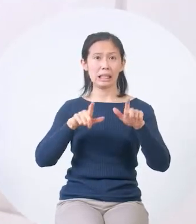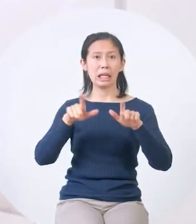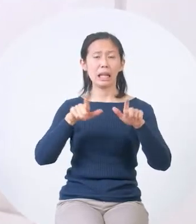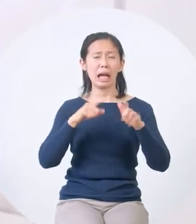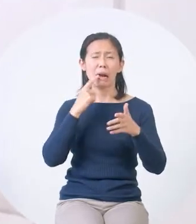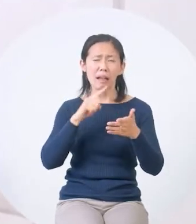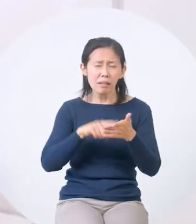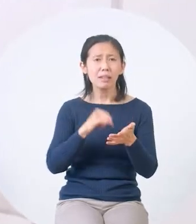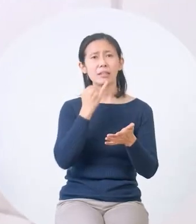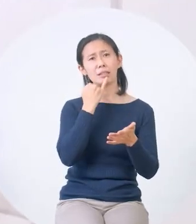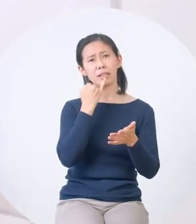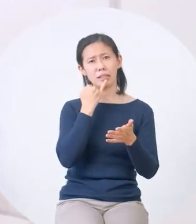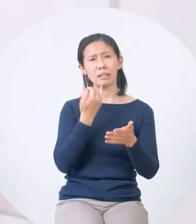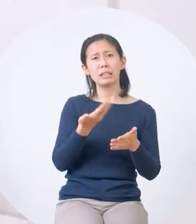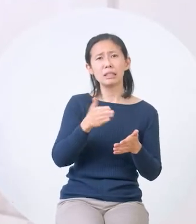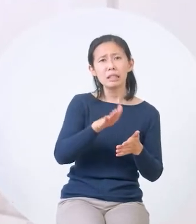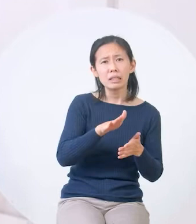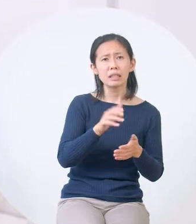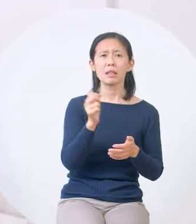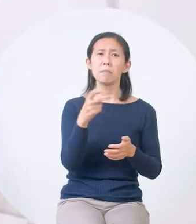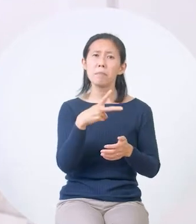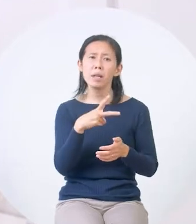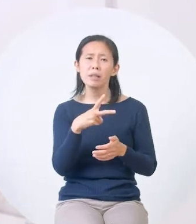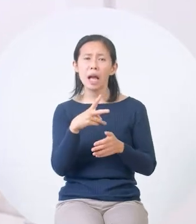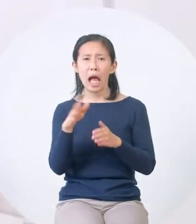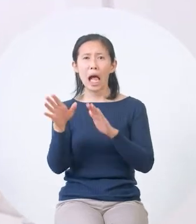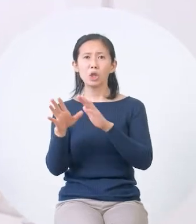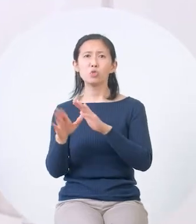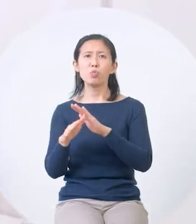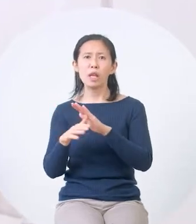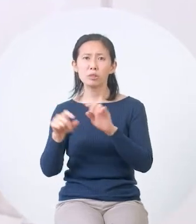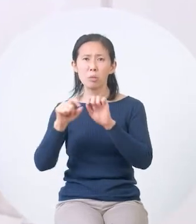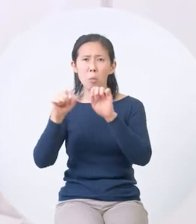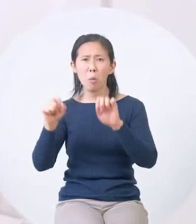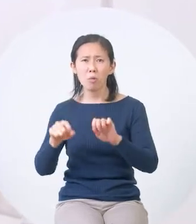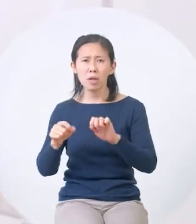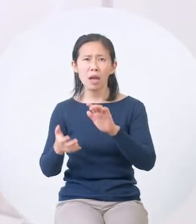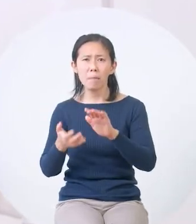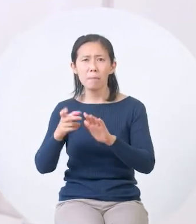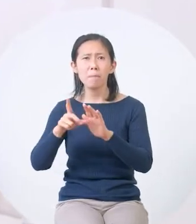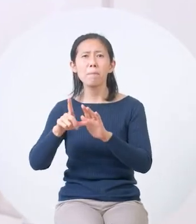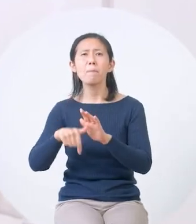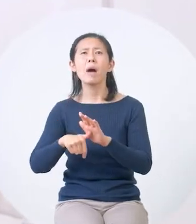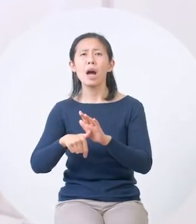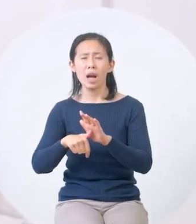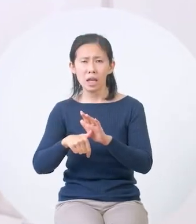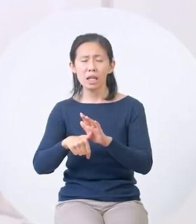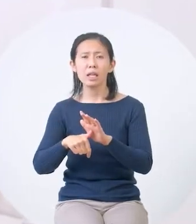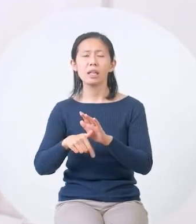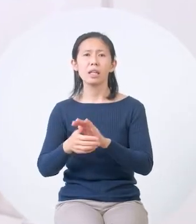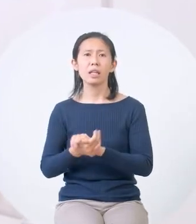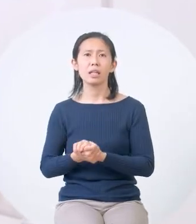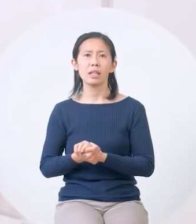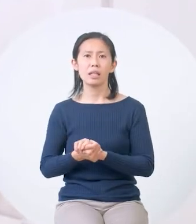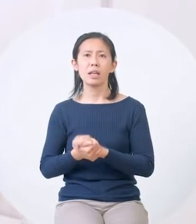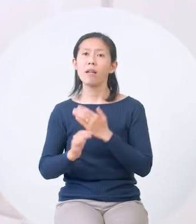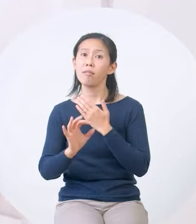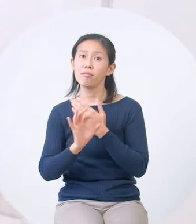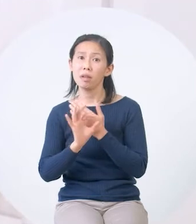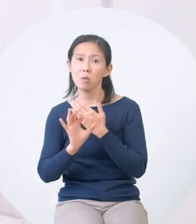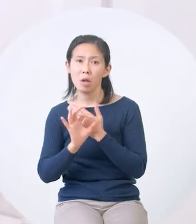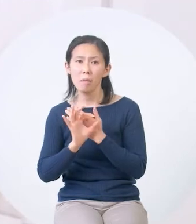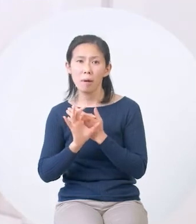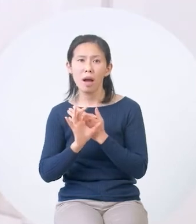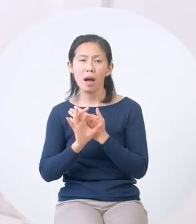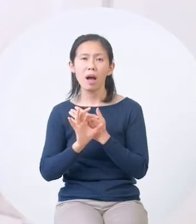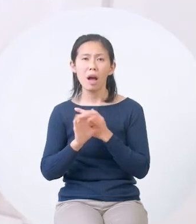的なものでも備え付けであったり、もしくはスペースの問題があってベッドが取り付けられないのであれば、例えばここ